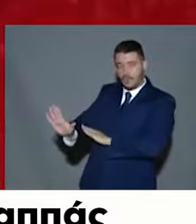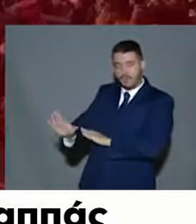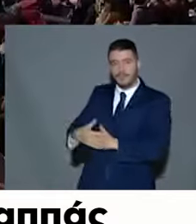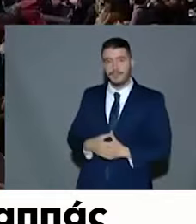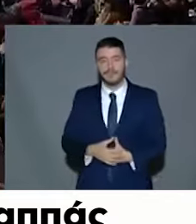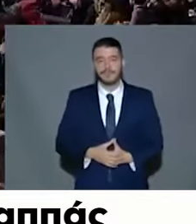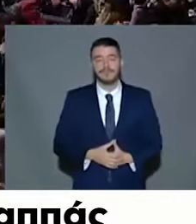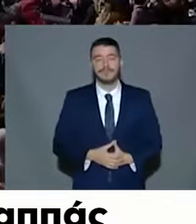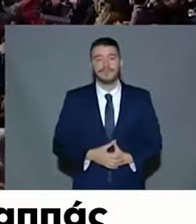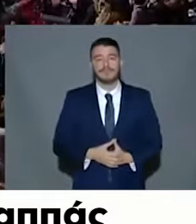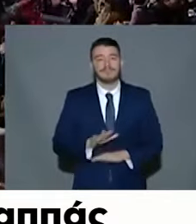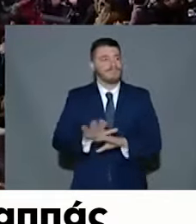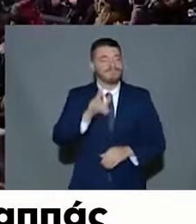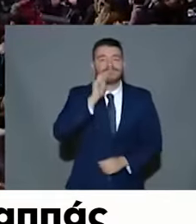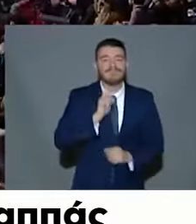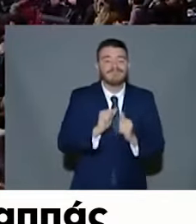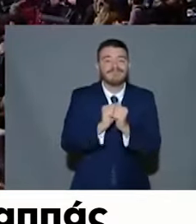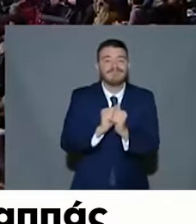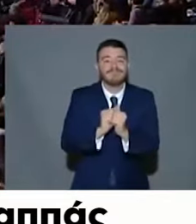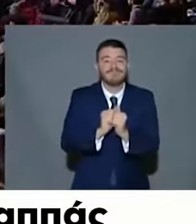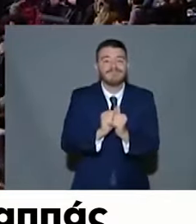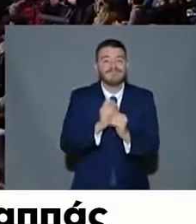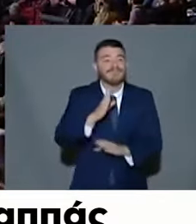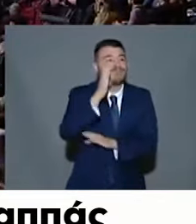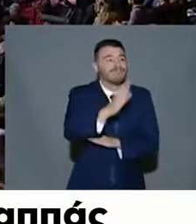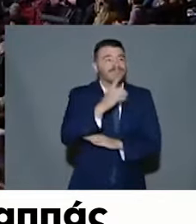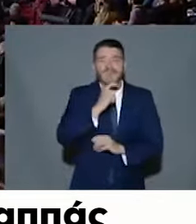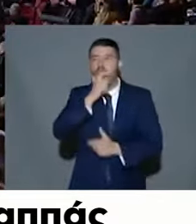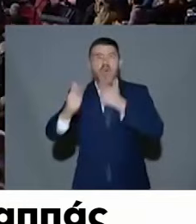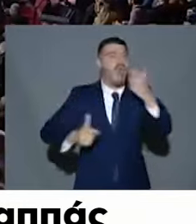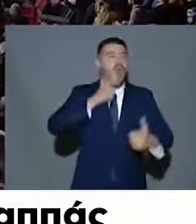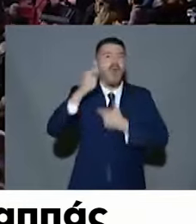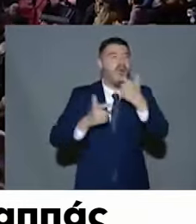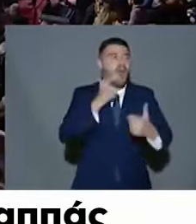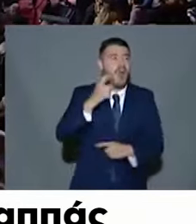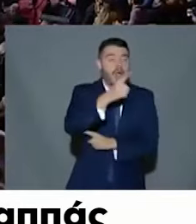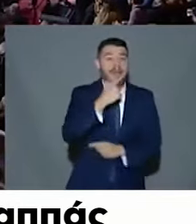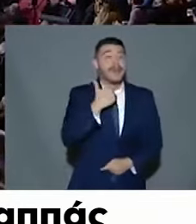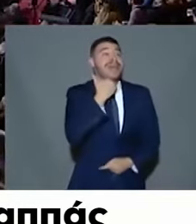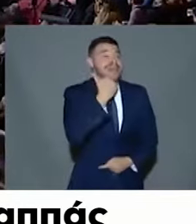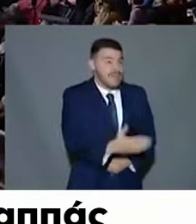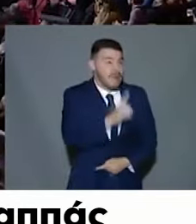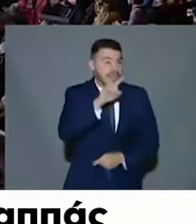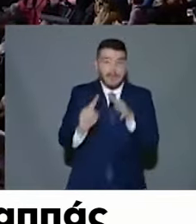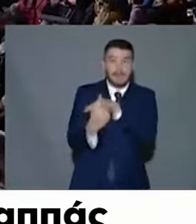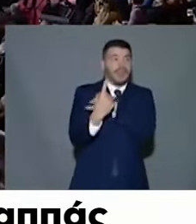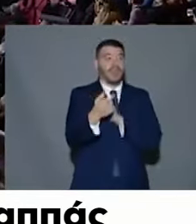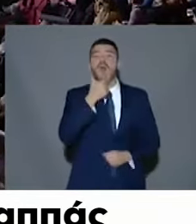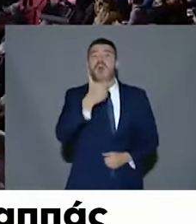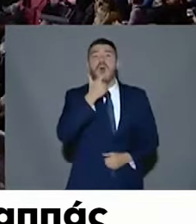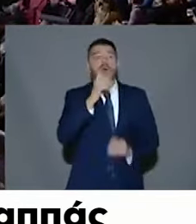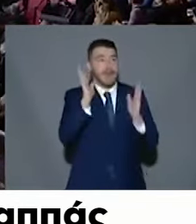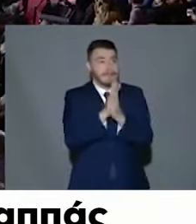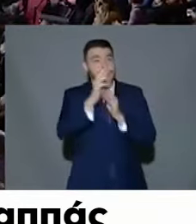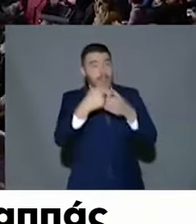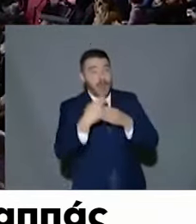Δεν το λέω με κακό. Δεν είναι απαξιωτικός χαρακτηρισμός. Παραπέμπει στη συμμορία των τεσσάρων στην Κίνα με τη χείρα του